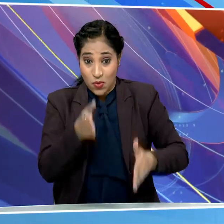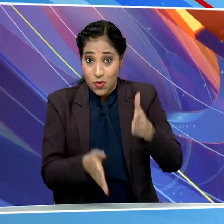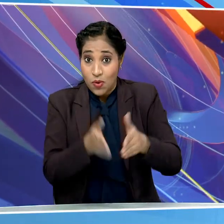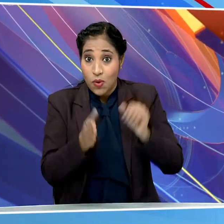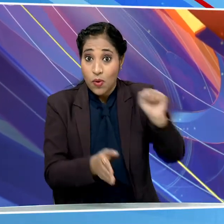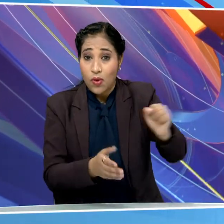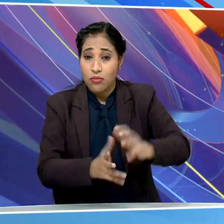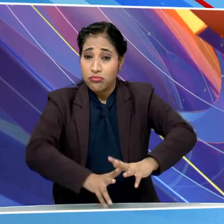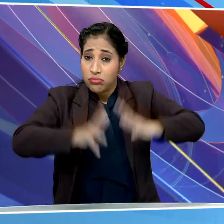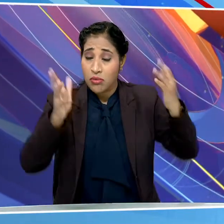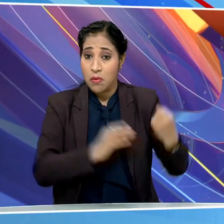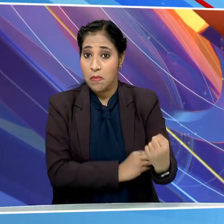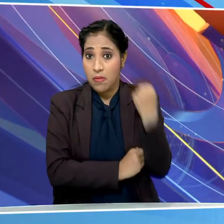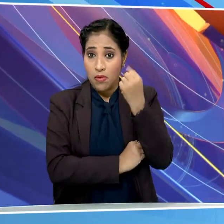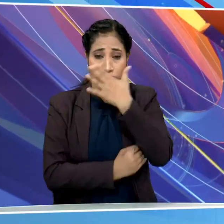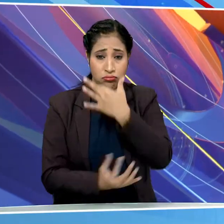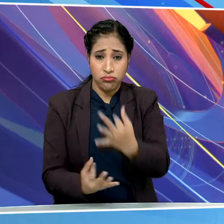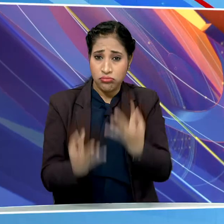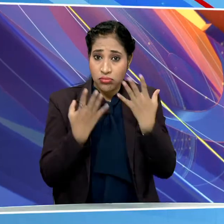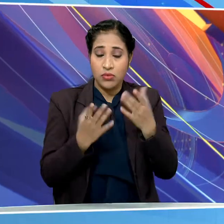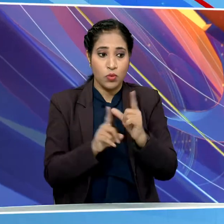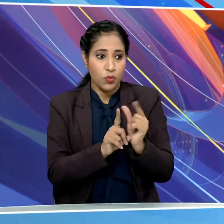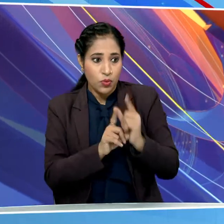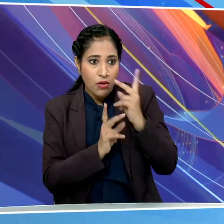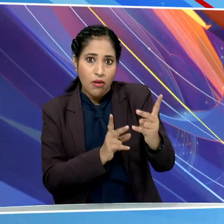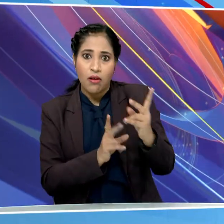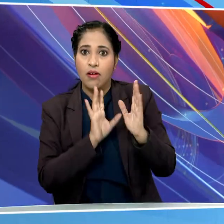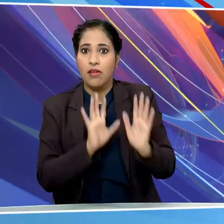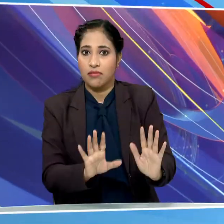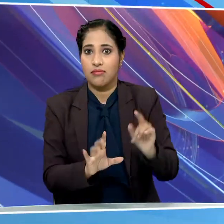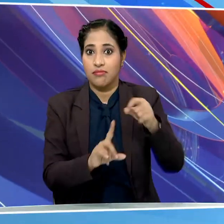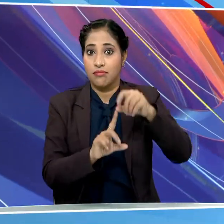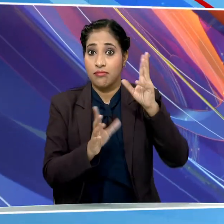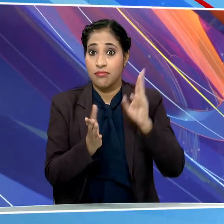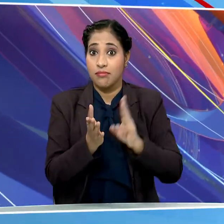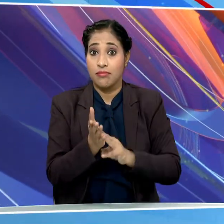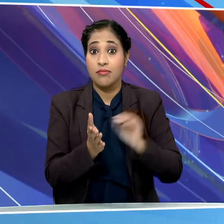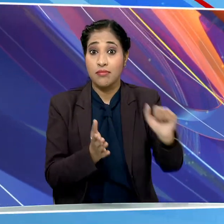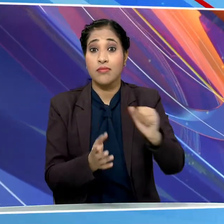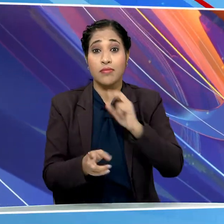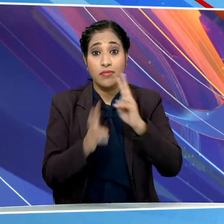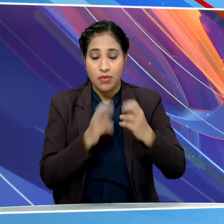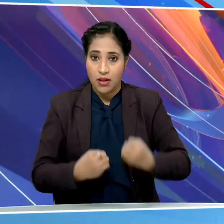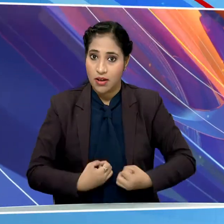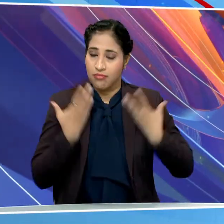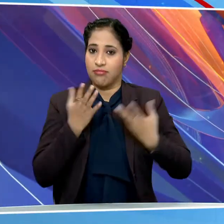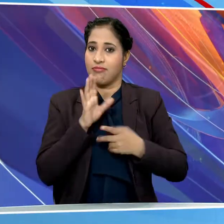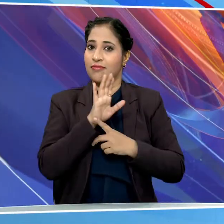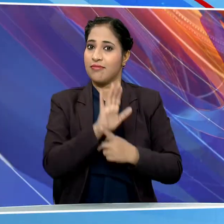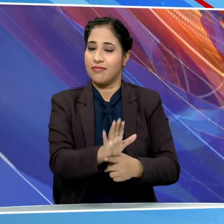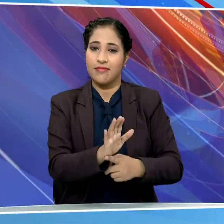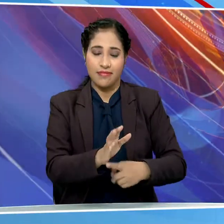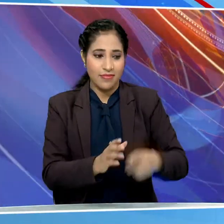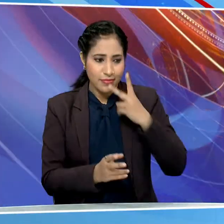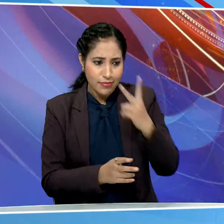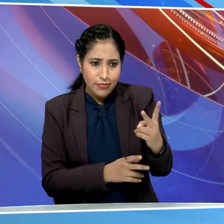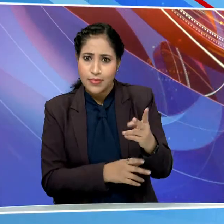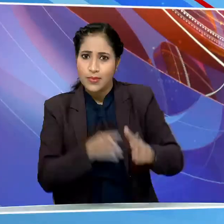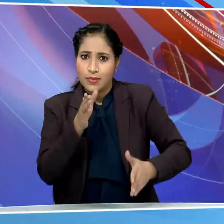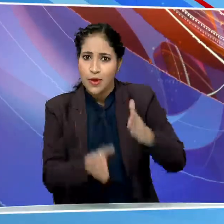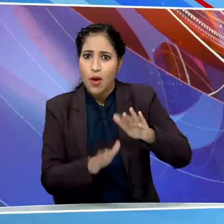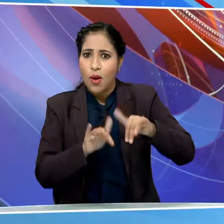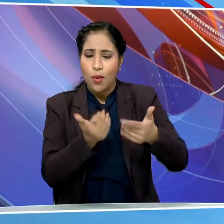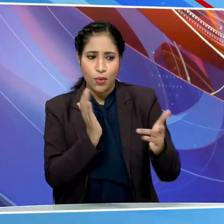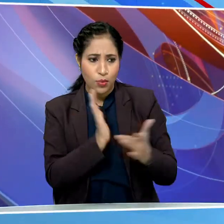की अपार क्षमता को शानदार ढंग से प्रदर्शित किया गया है। पीएम ने इस बात पर खुशी जताई कि कैसे